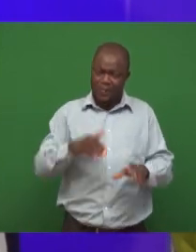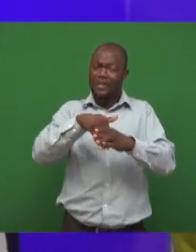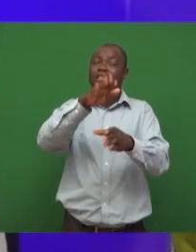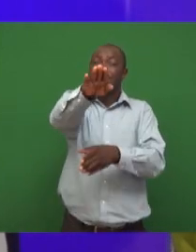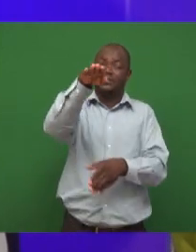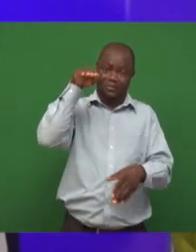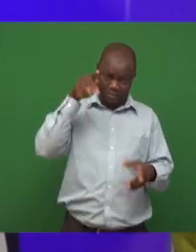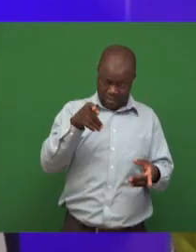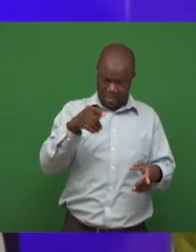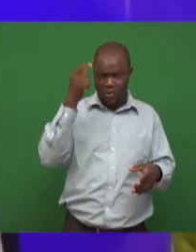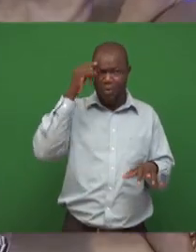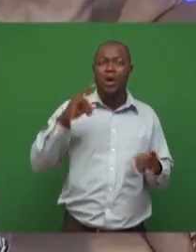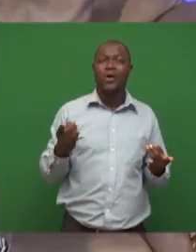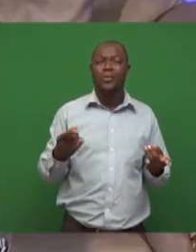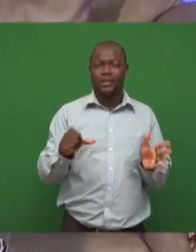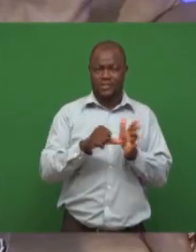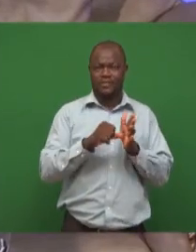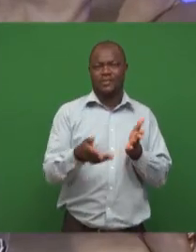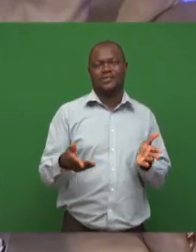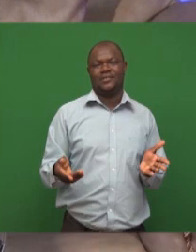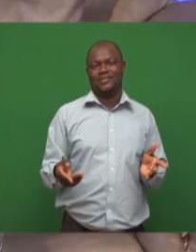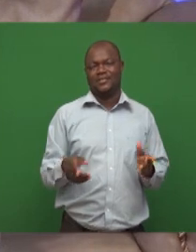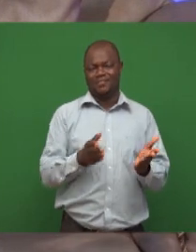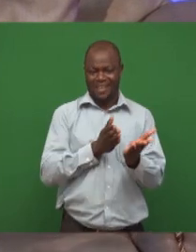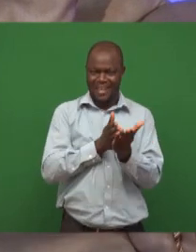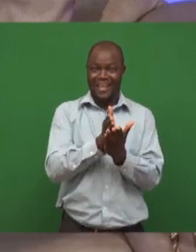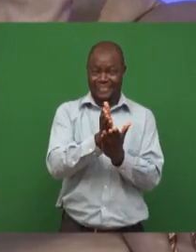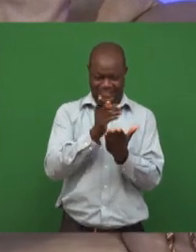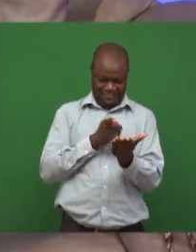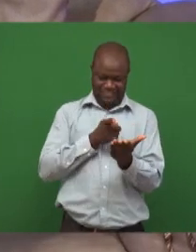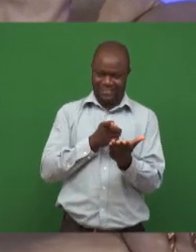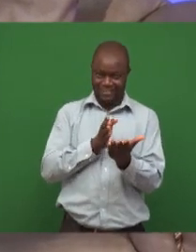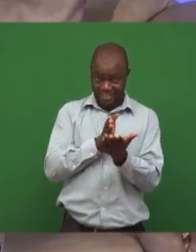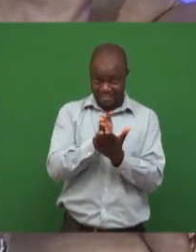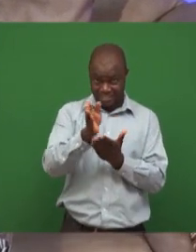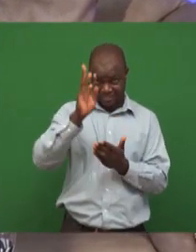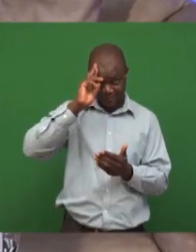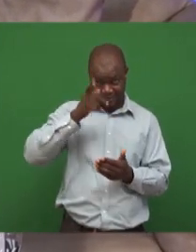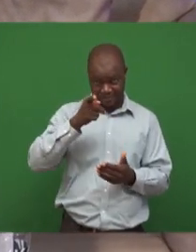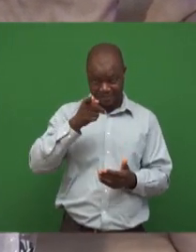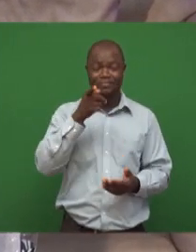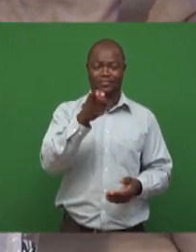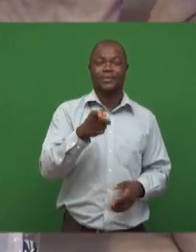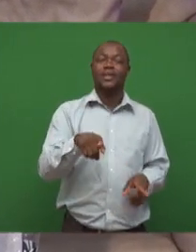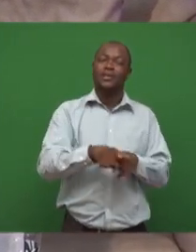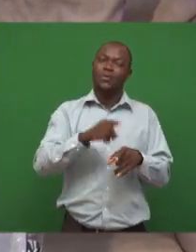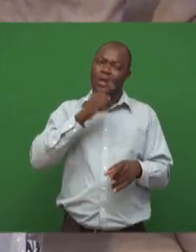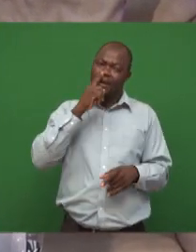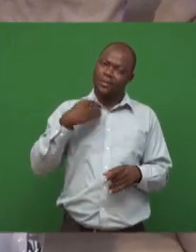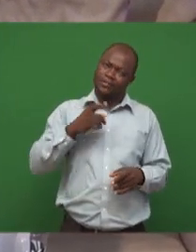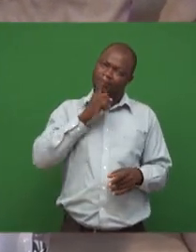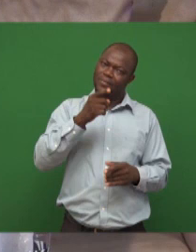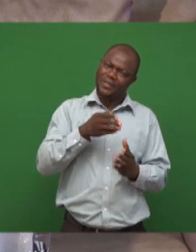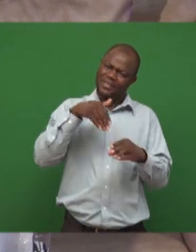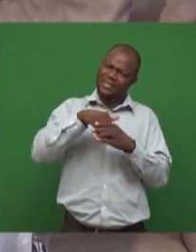imomo watingati citizen. Kodzero ndiri kuya kwauri mwanangu. Kana tataura pamusoro pekodzero tiri